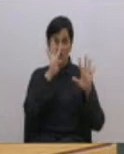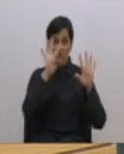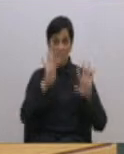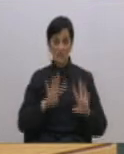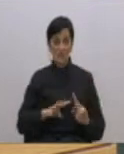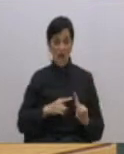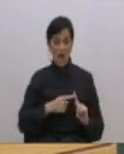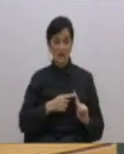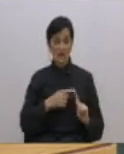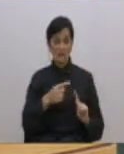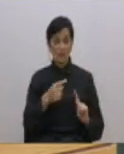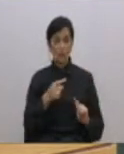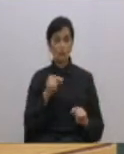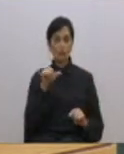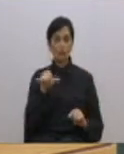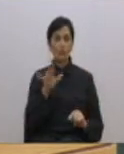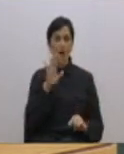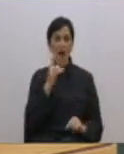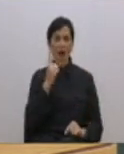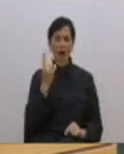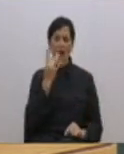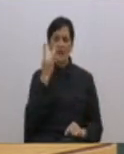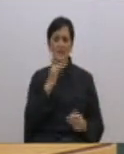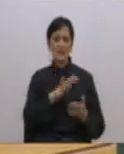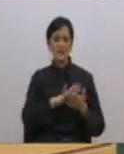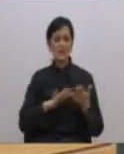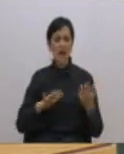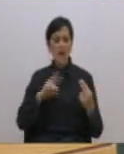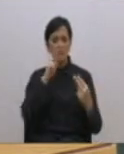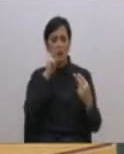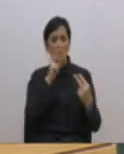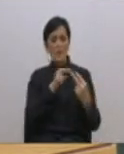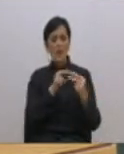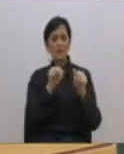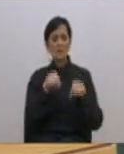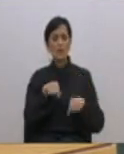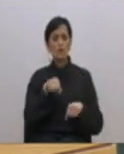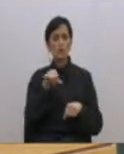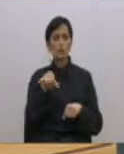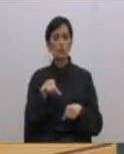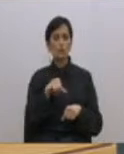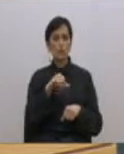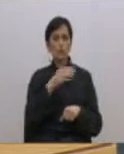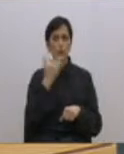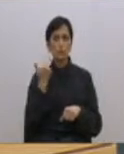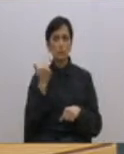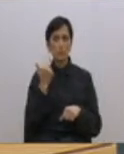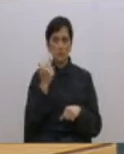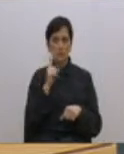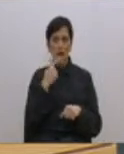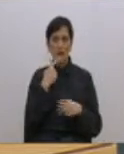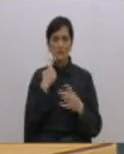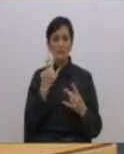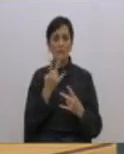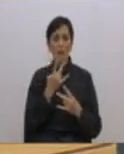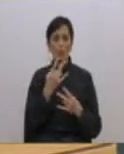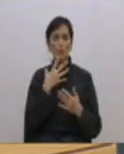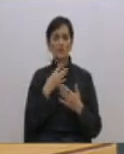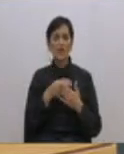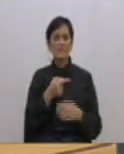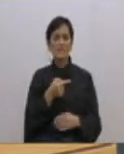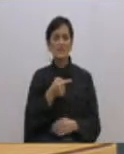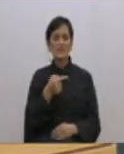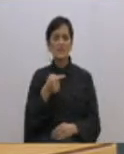განმავლობაში არ ქონდეს თუნდაც ერთხელ ხანგრძლივი პაემნით სარგებლობის შესაძლებლობა, Rătcma unda, tauis